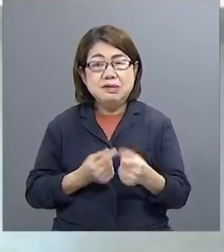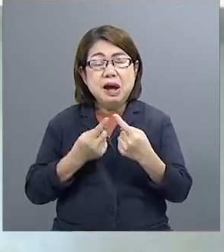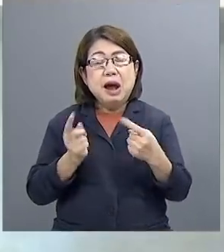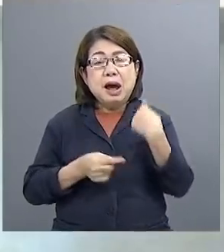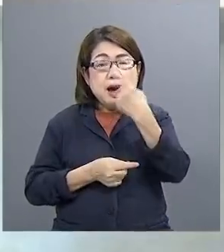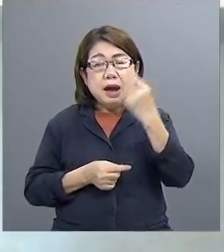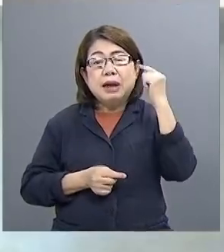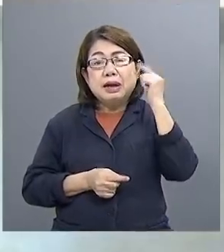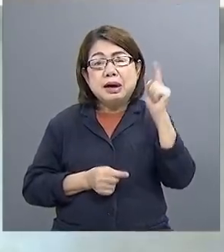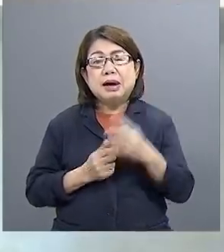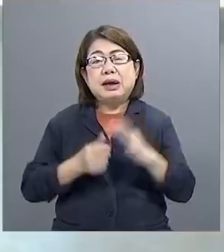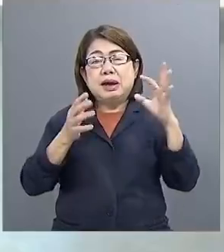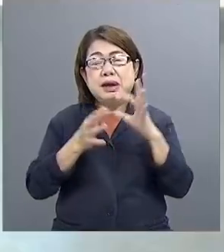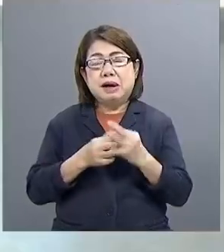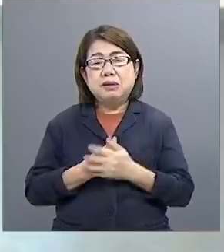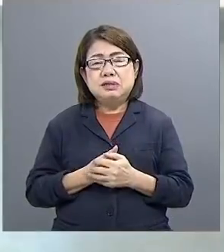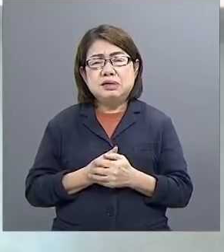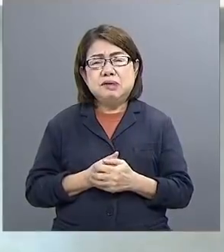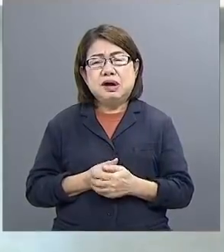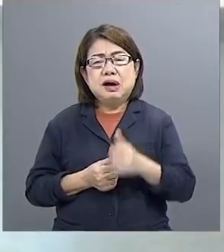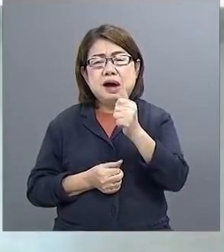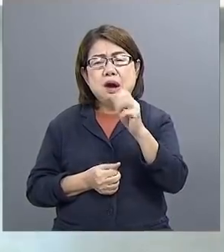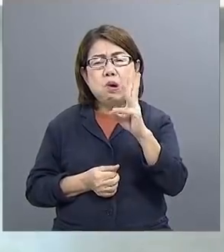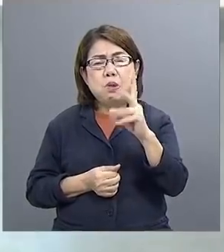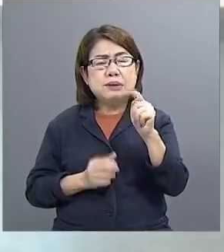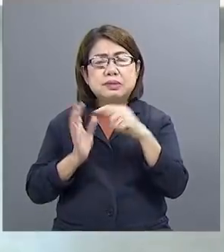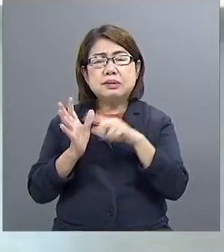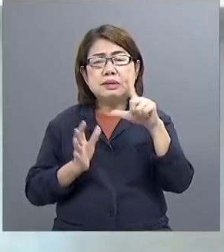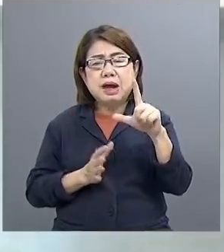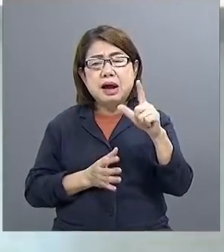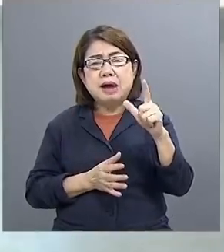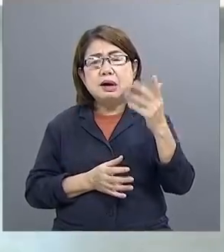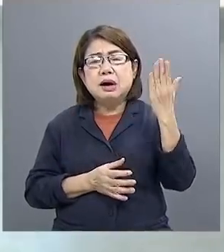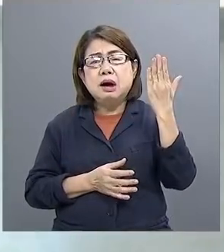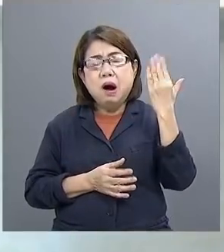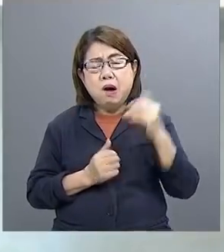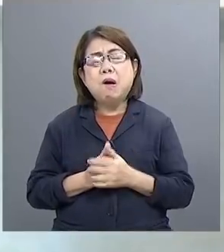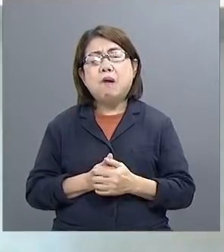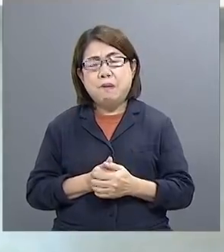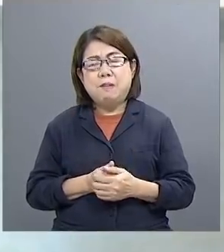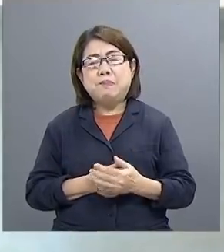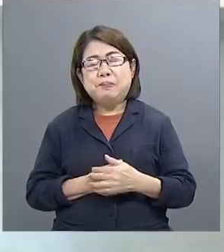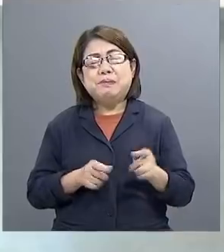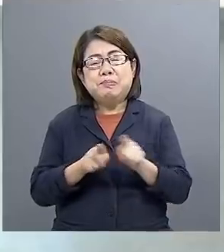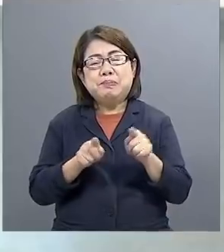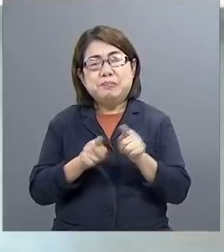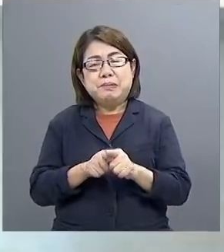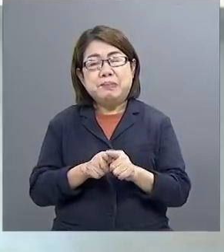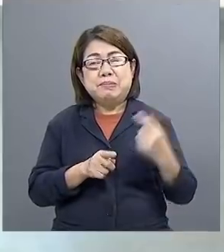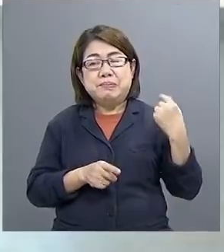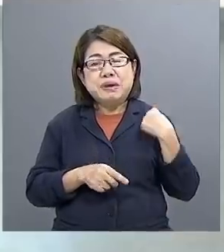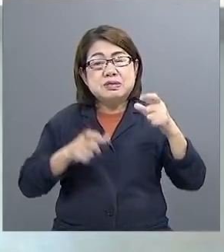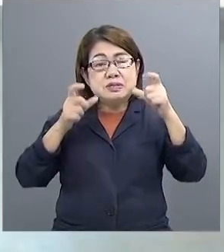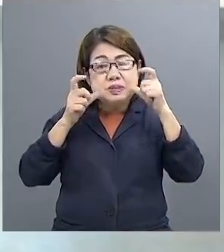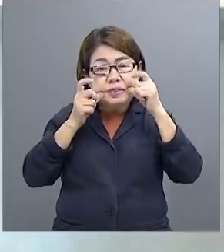รามาวตารอยู่ต่อจากตอนที่แล้วค่ะทศกัณฐ์มีแผนล่อลวงพระรามเพื่อจะรักพาตัวนางสีดาให้อสุรกายเนี่ยมาแปลงเป็นกวาง